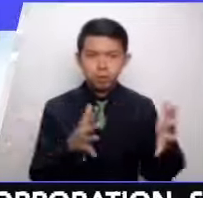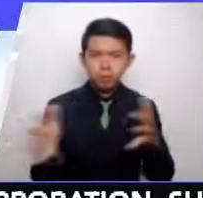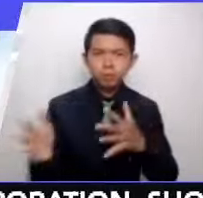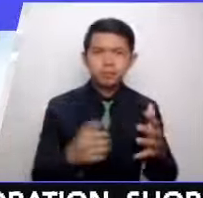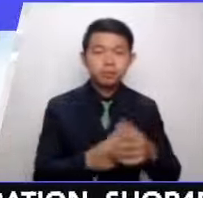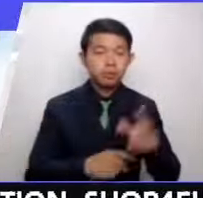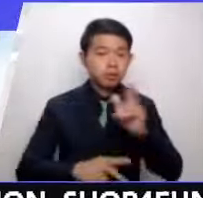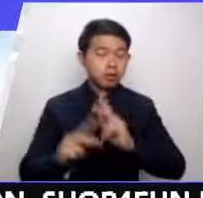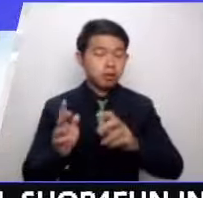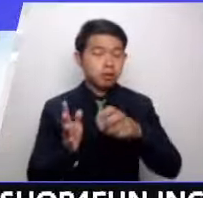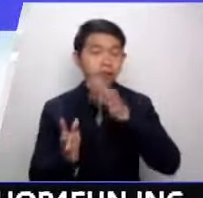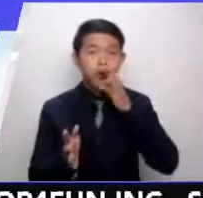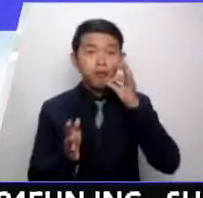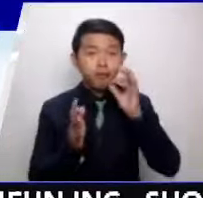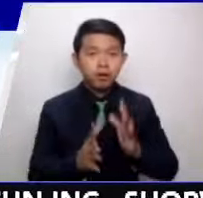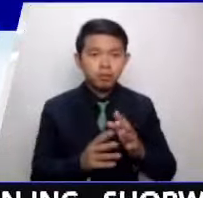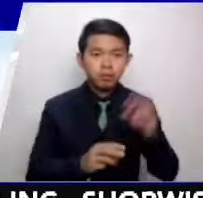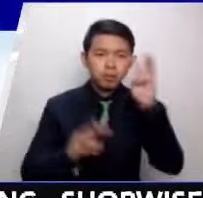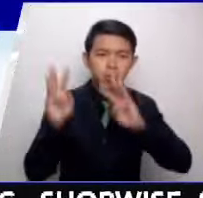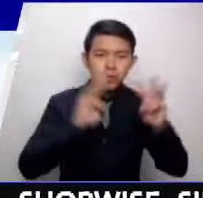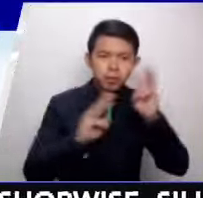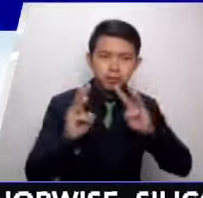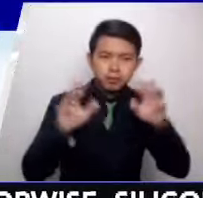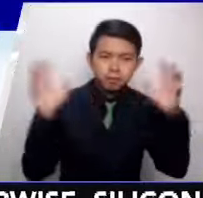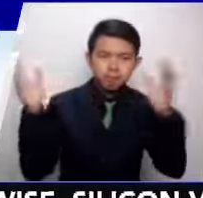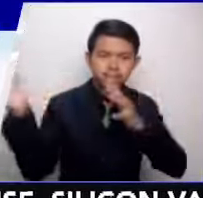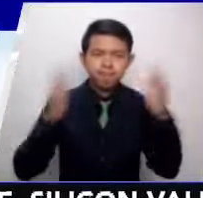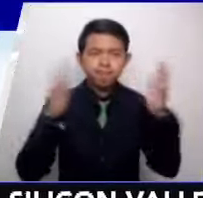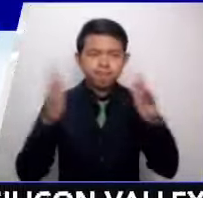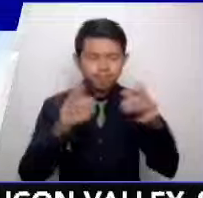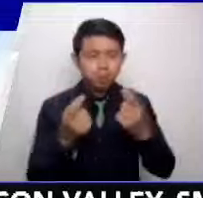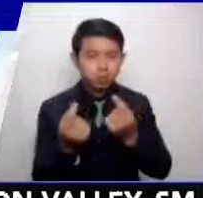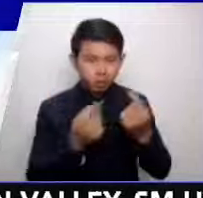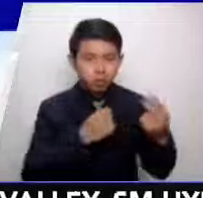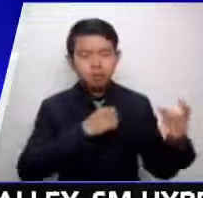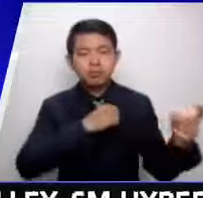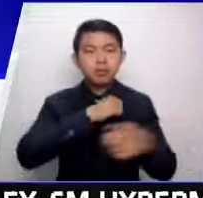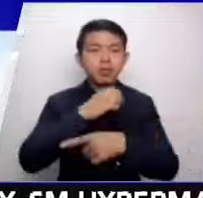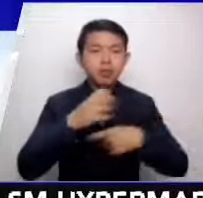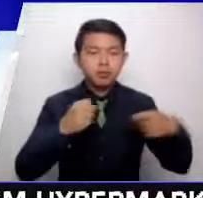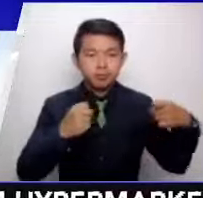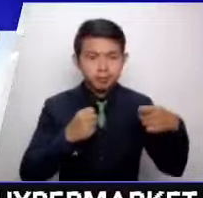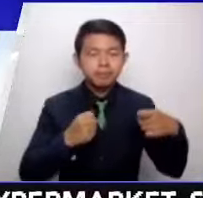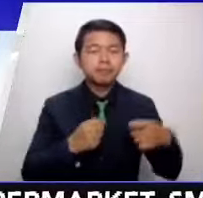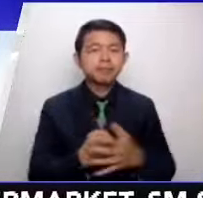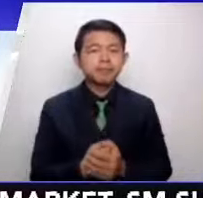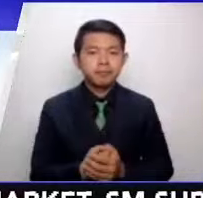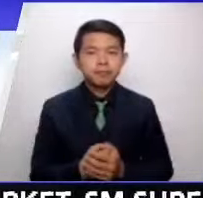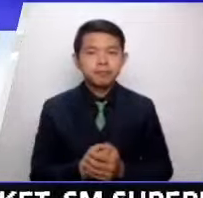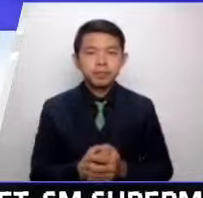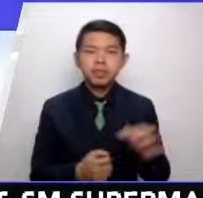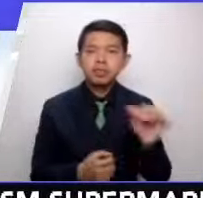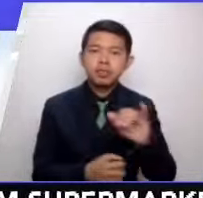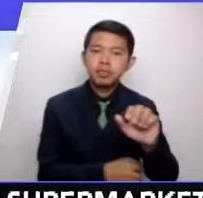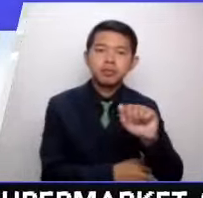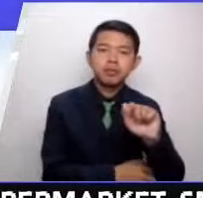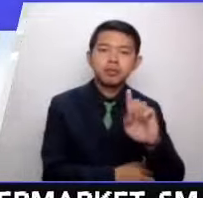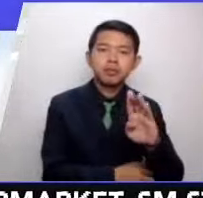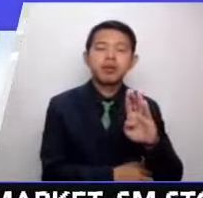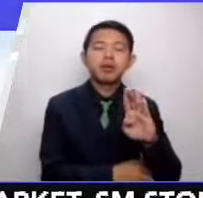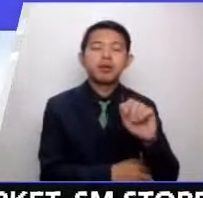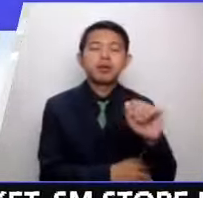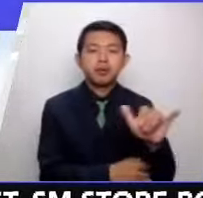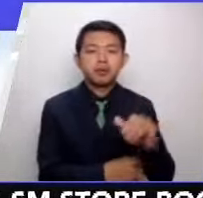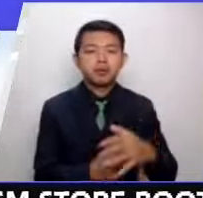ang mga magsasaka. Ganyan din ang ginawa ng mga magsasaka sa bayan ng Owas, Albay. Batay sa Pag-asa, Bagyong Christine ang direktang nagpapaulan